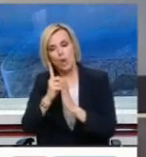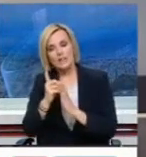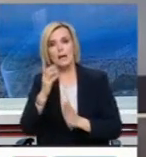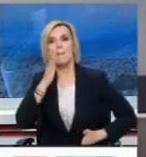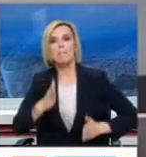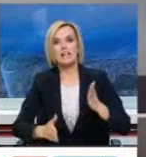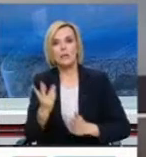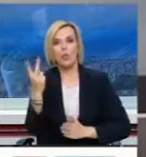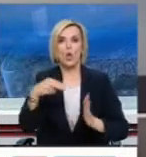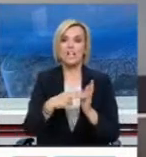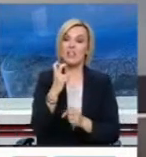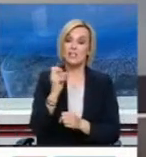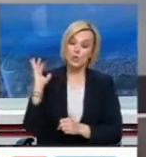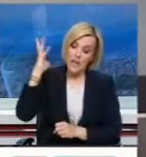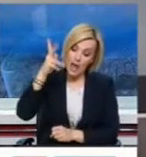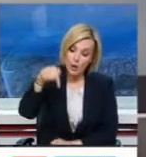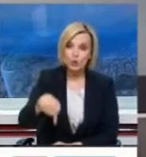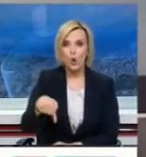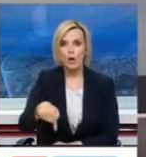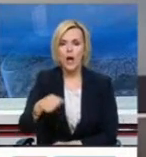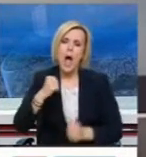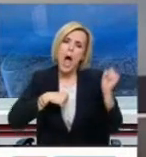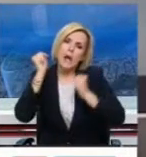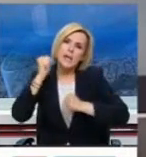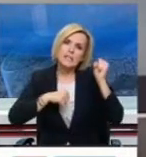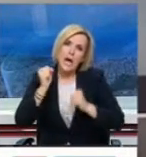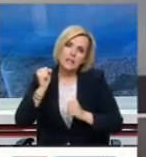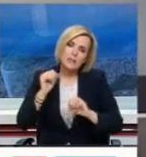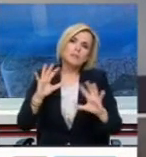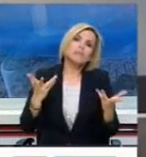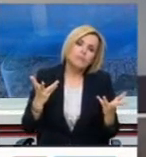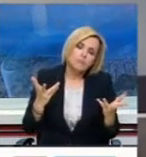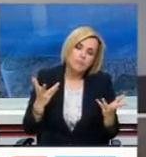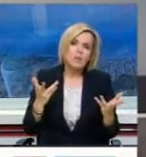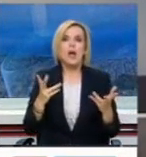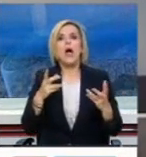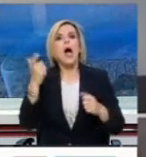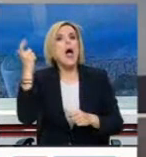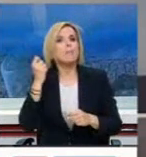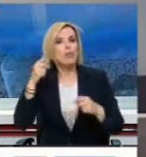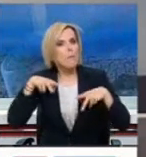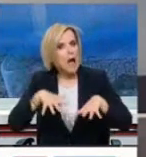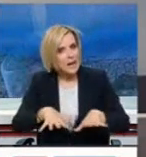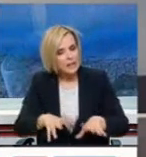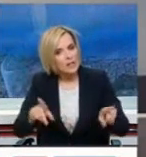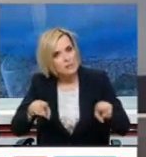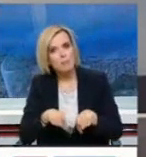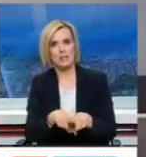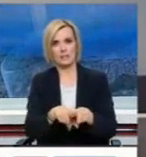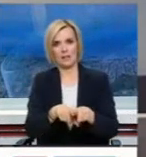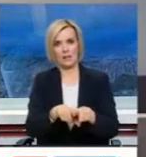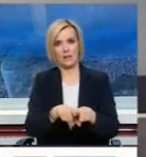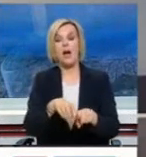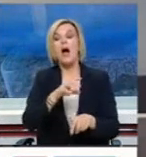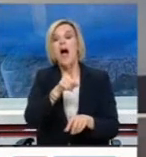1η Τρίτου του 2020 έως τώρα, ανεξάρτητα από το αν γίνονται δικαιούχοι του επιδόματος ενεργείας. Και αυτό γιατί δεν θέλουμε να